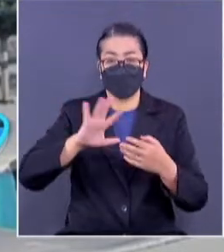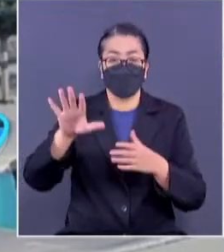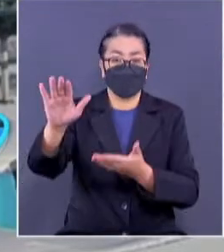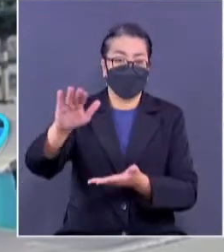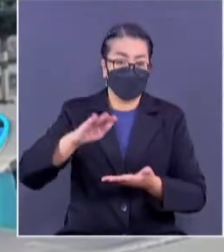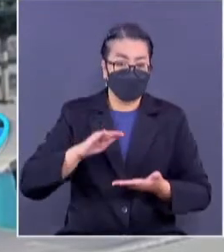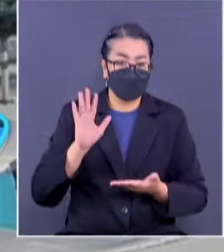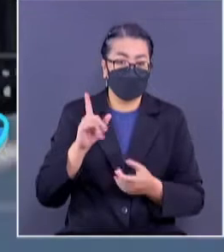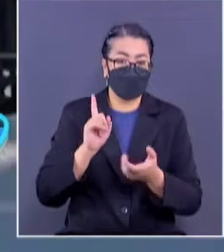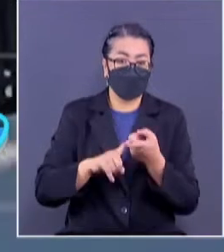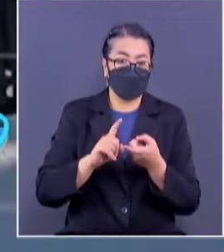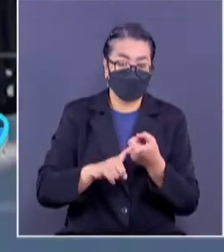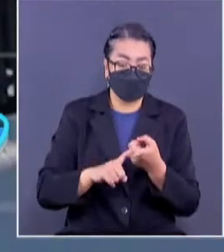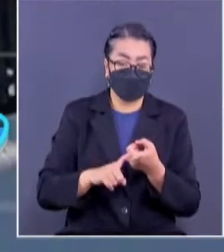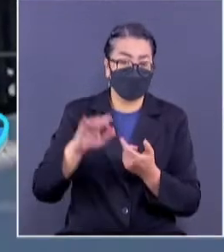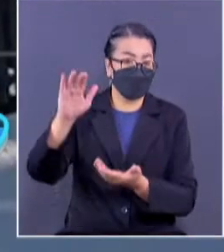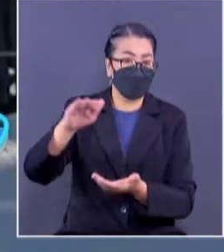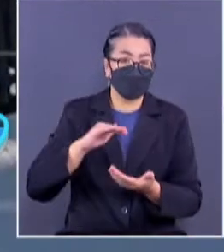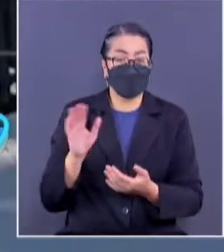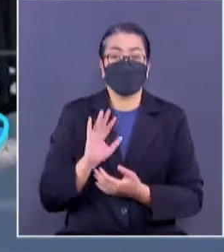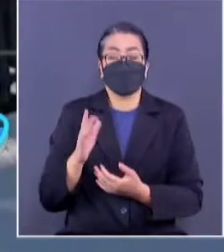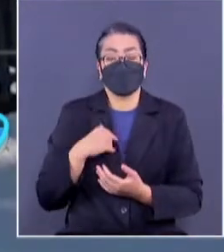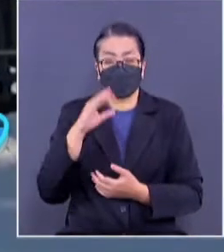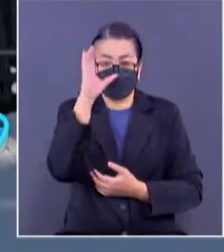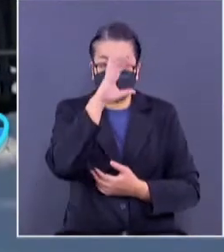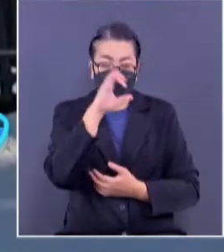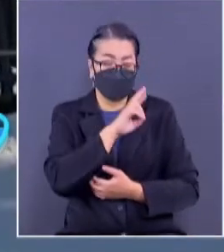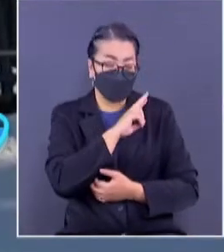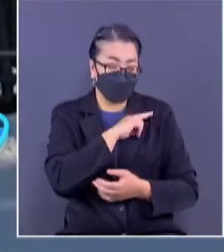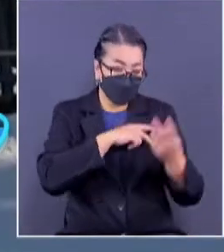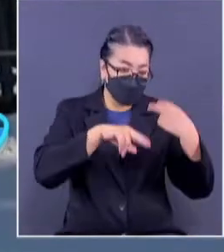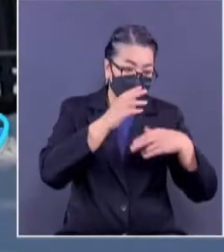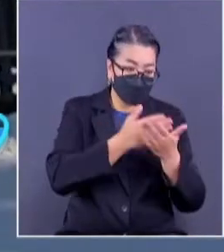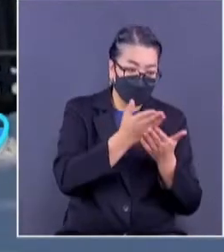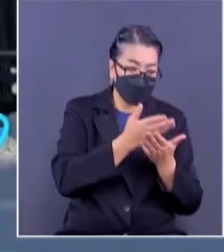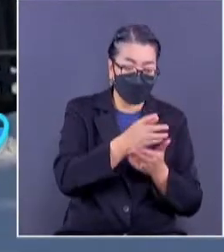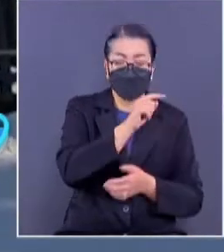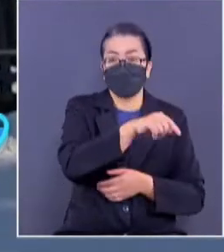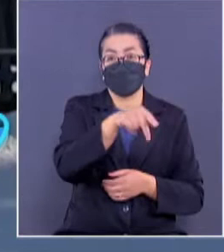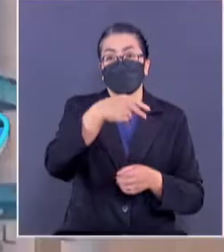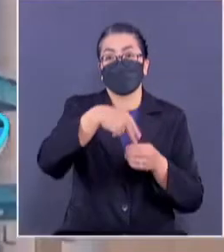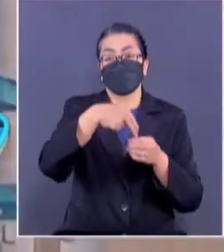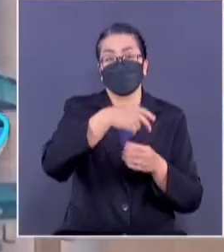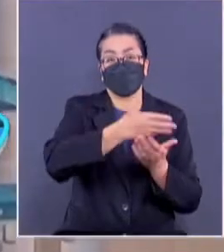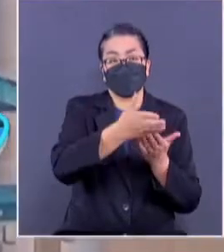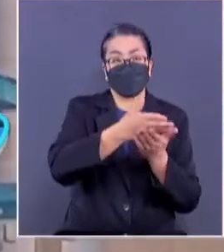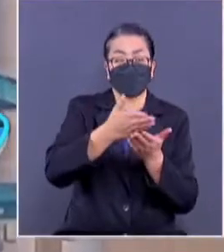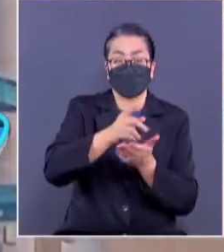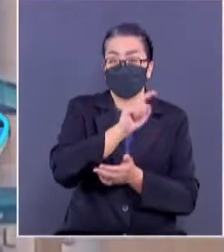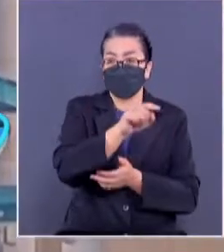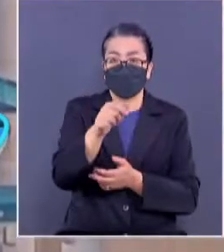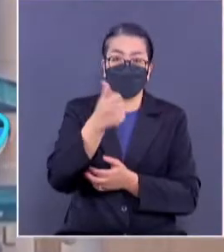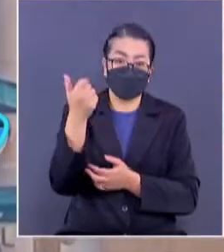รัสเซียให้ได้ก่อนปี 2573เราจะเร่งไปซื้อพลังงานจากแหล่งอื่นแล้วก็พัฒนาพลังงานสะอาด